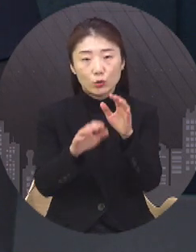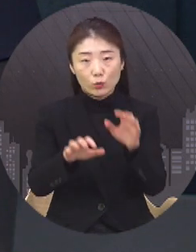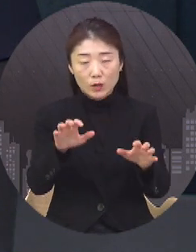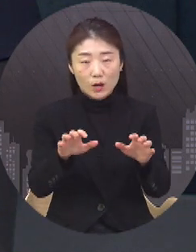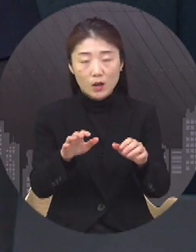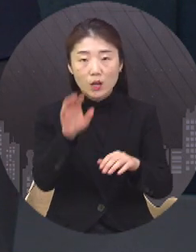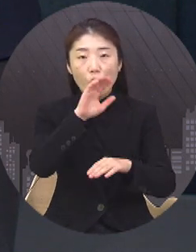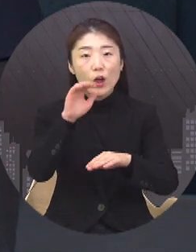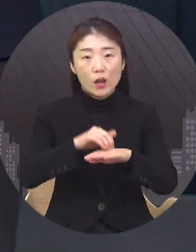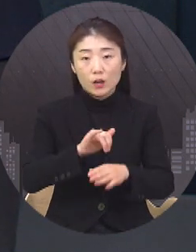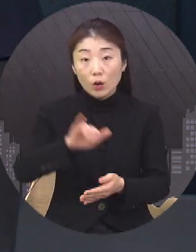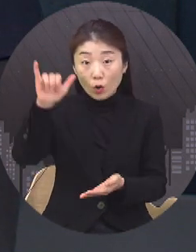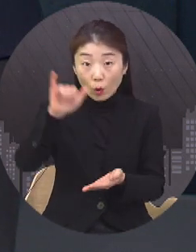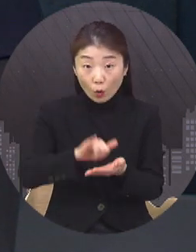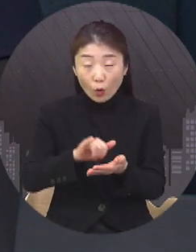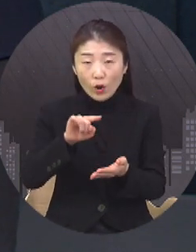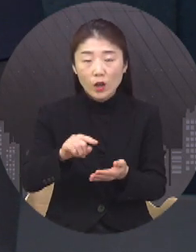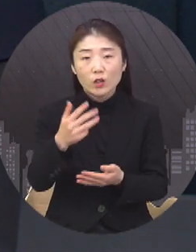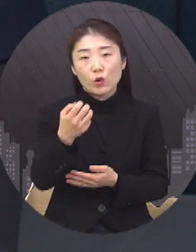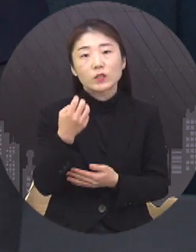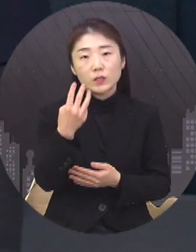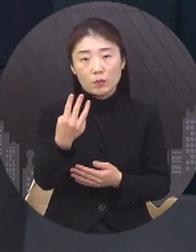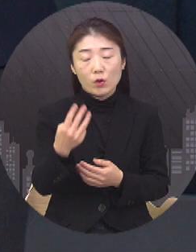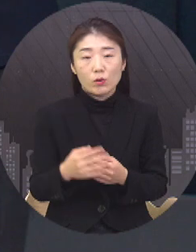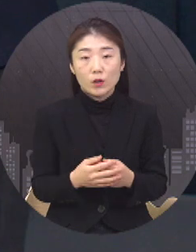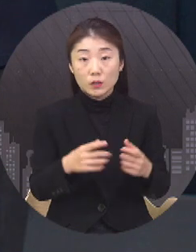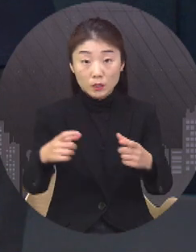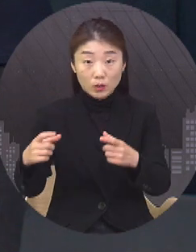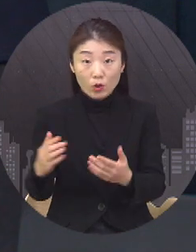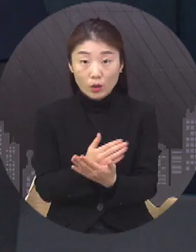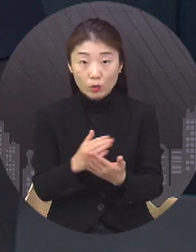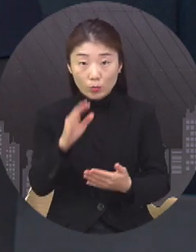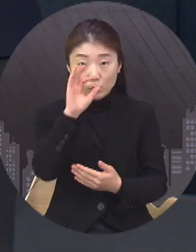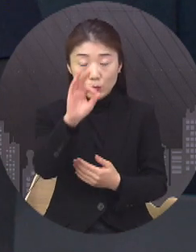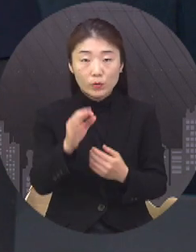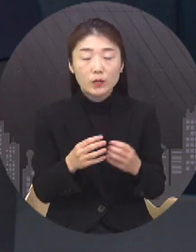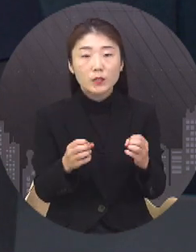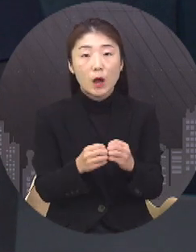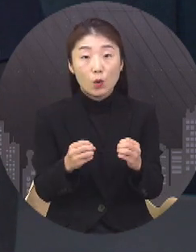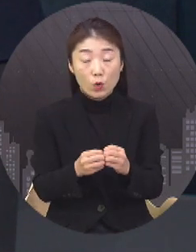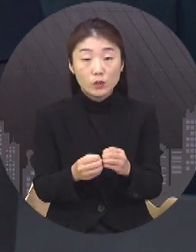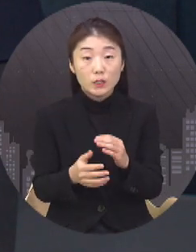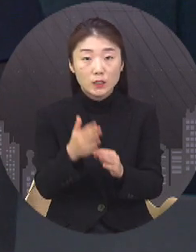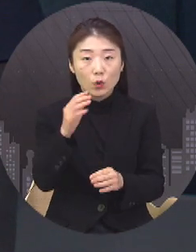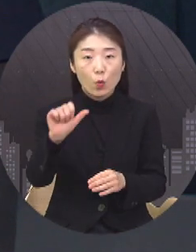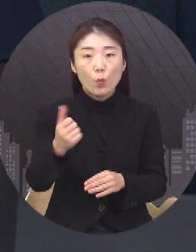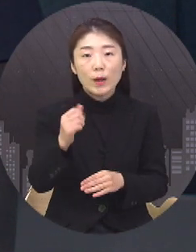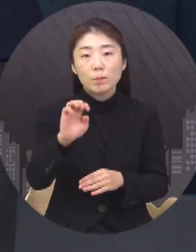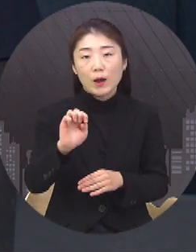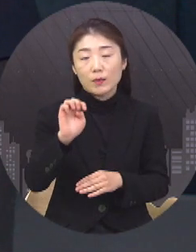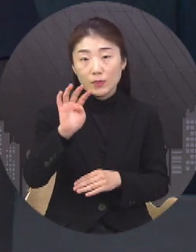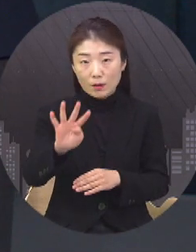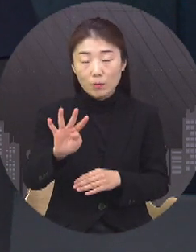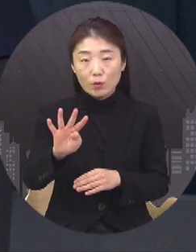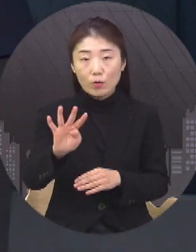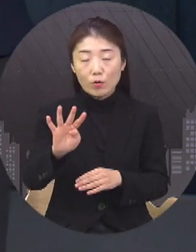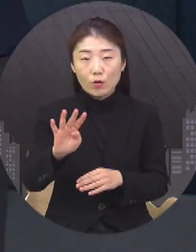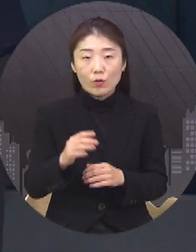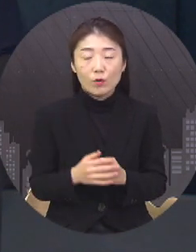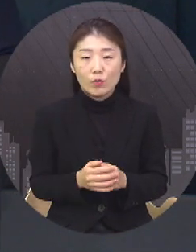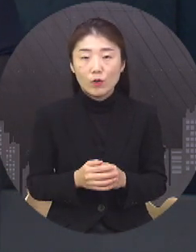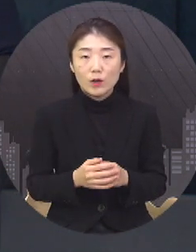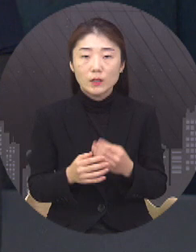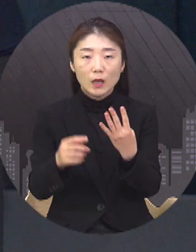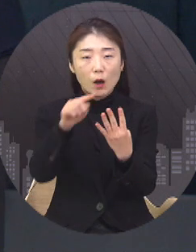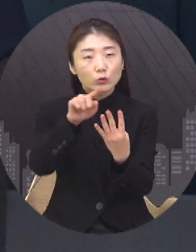관련 83명 입니다 지역별 확진 자를 보겠습니다 창원 c 과 500 44 명으로 전체의 약